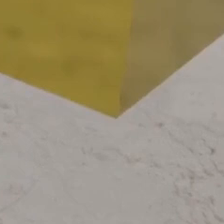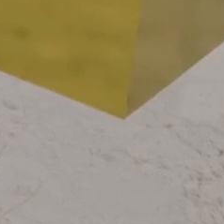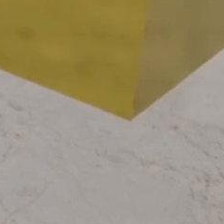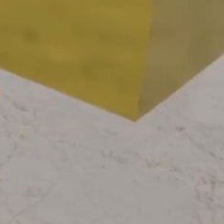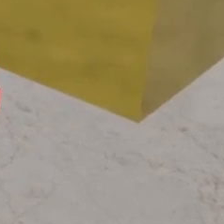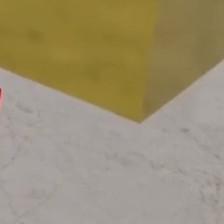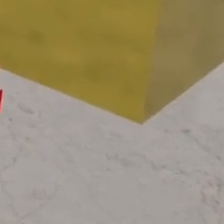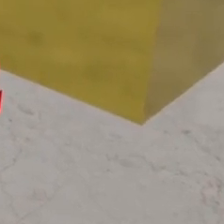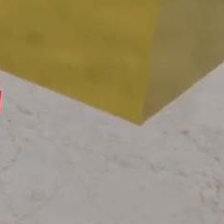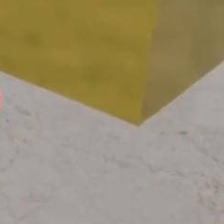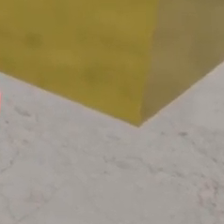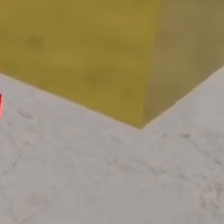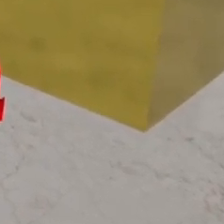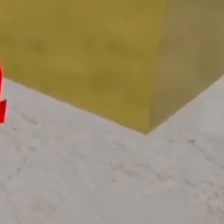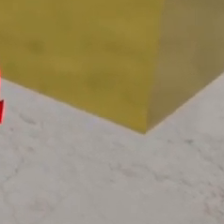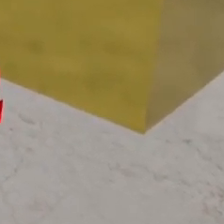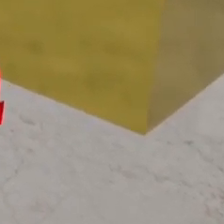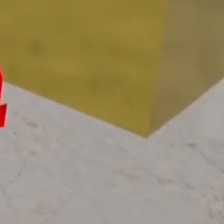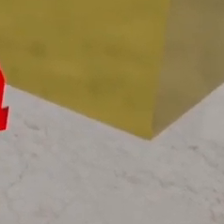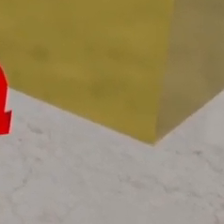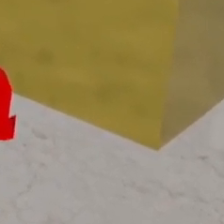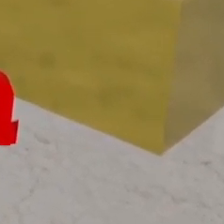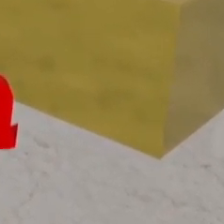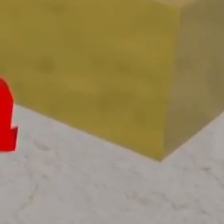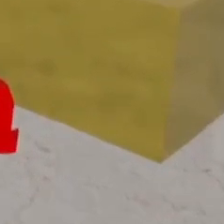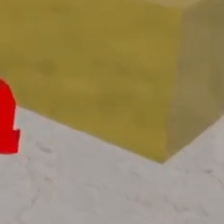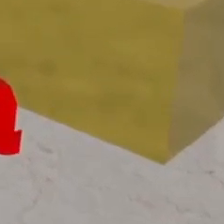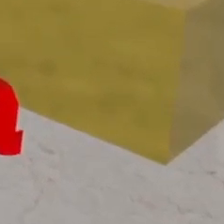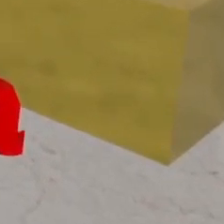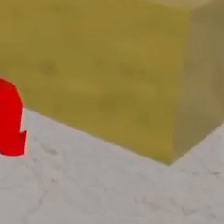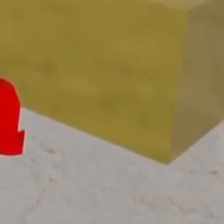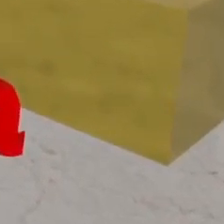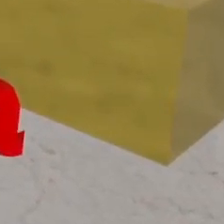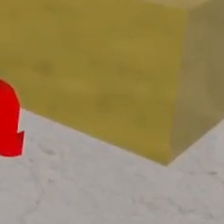tandaan, kimportante ang may alam. Ako po si Kuya Kim at sagot ko kayo, 24 oras.